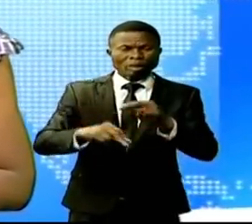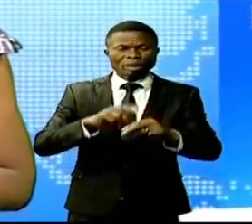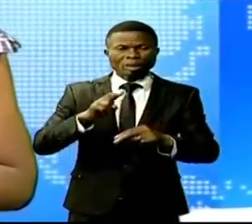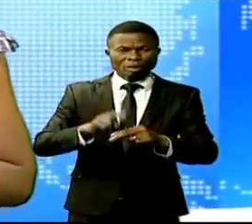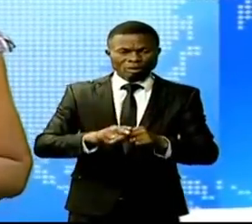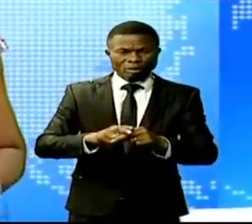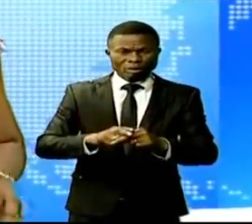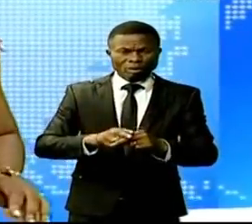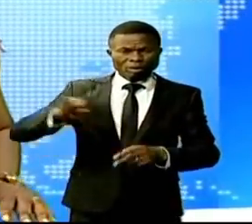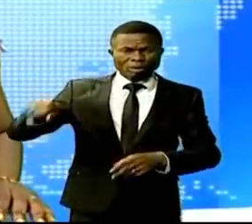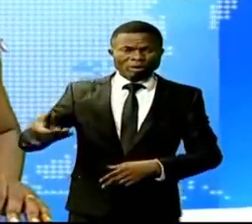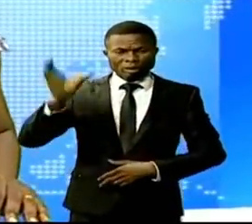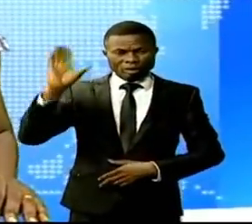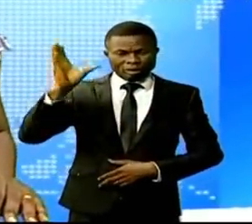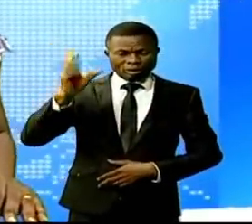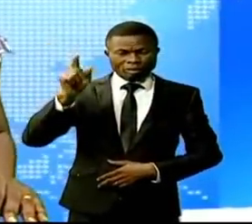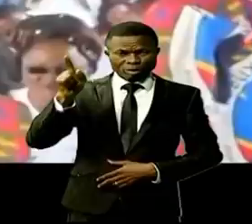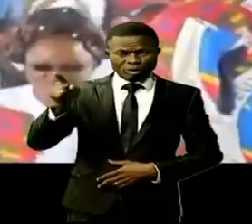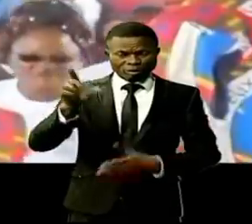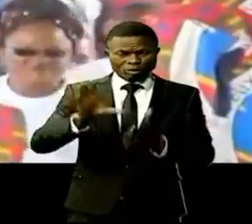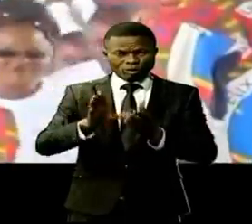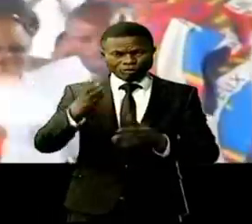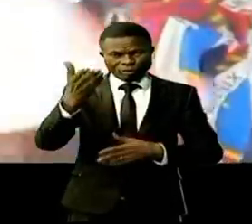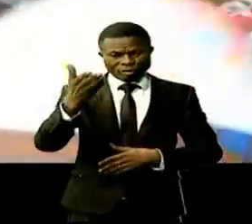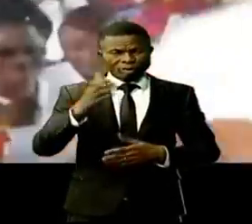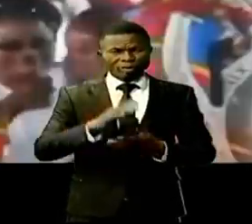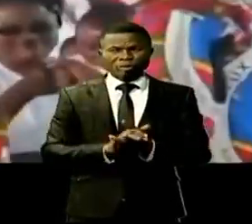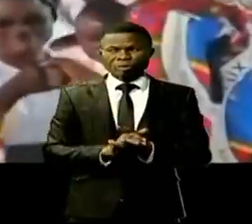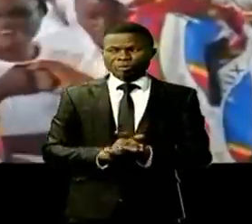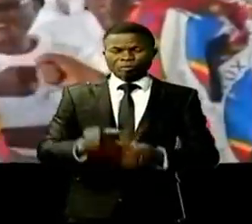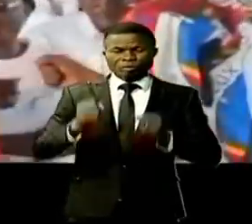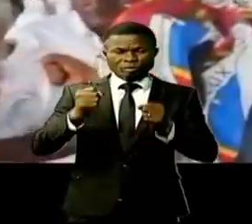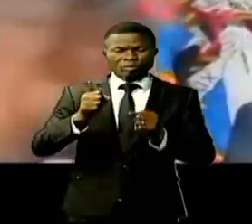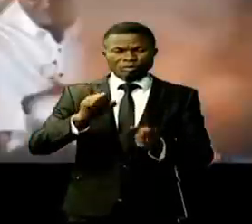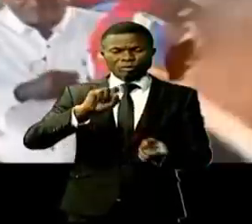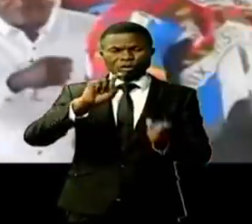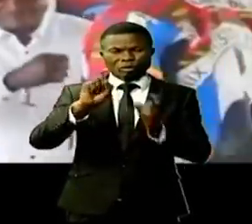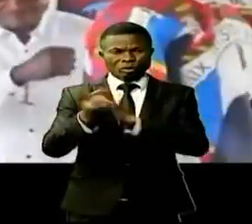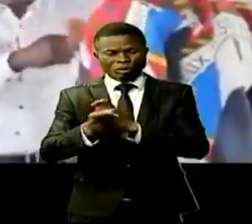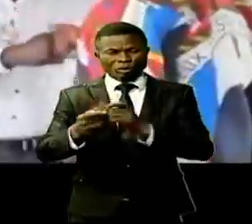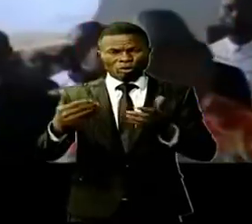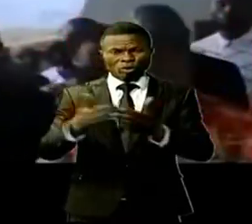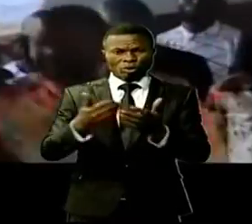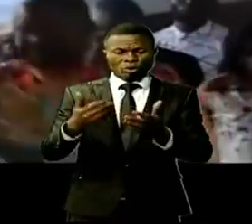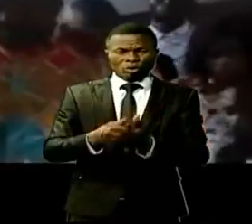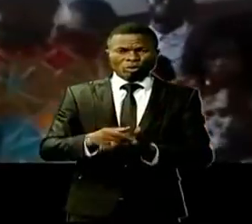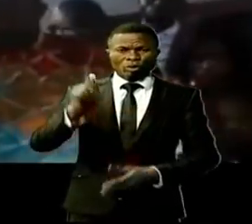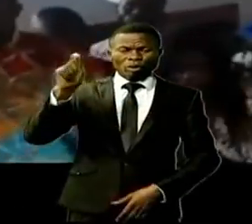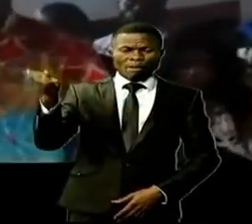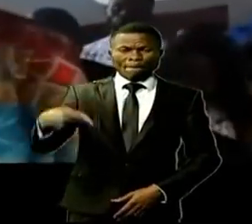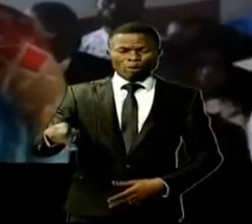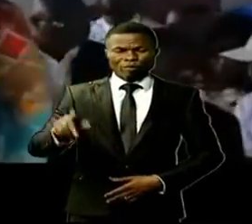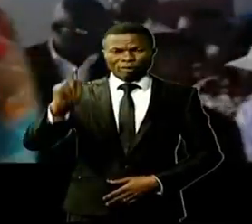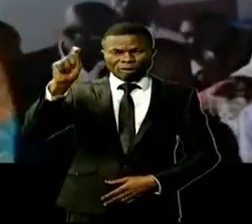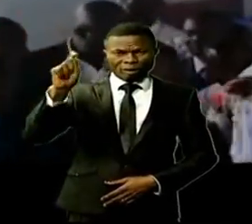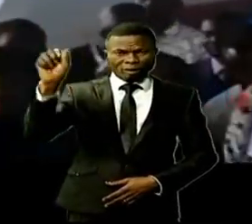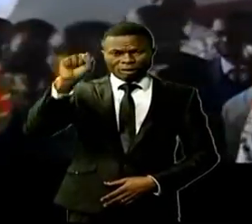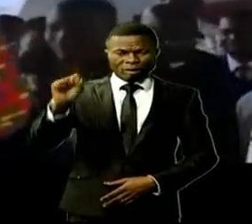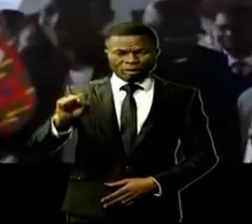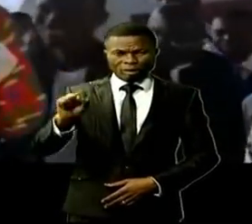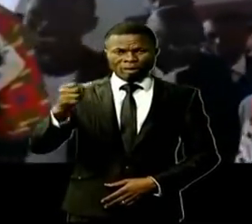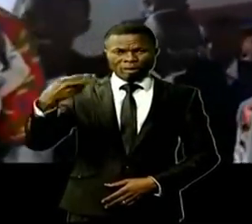national, Jean-Pierre Kisangani. La Force Alternative pour le Renouveau de la Tchopo, association sans